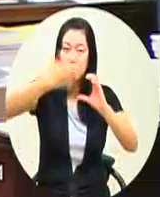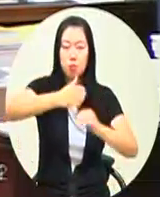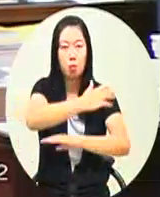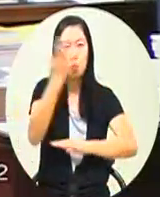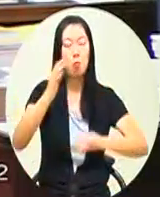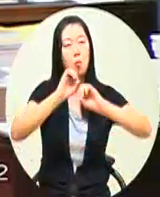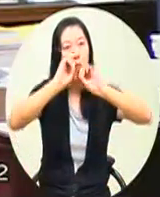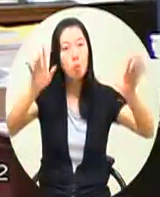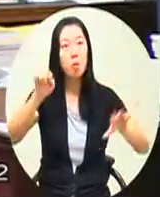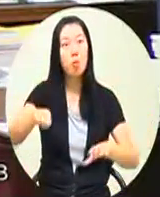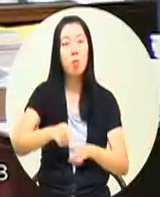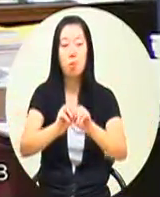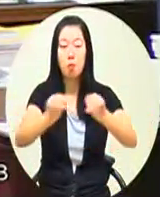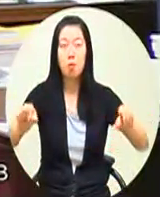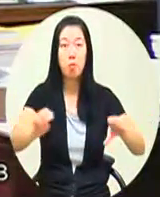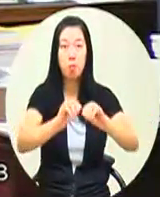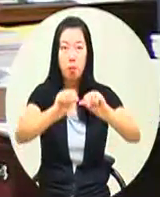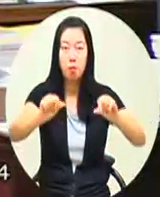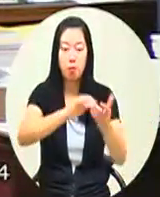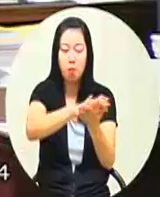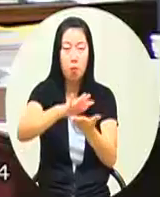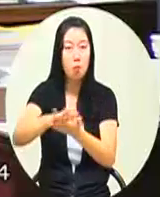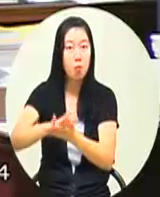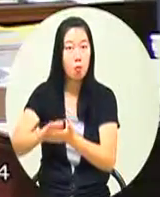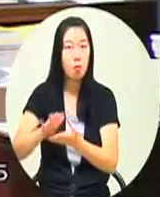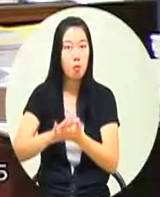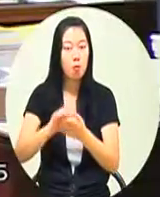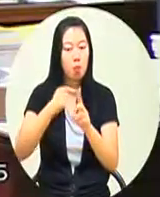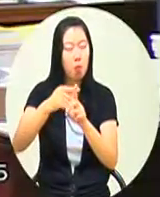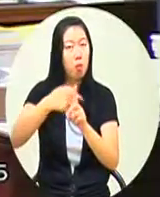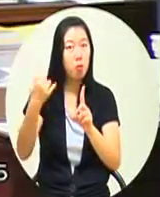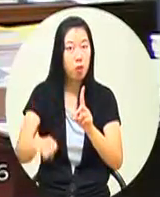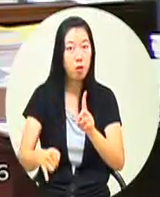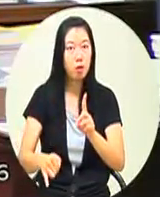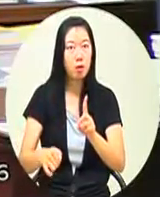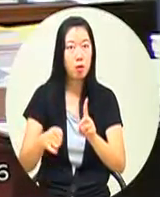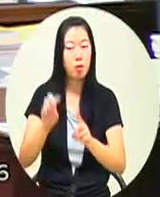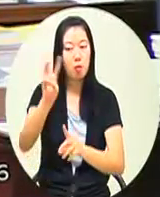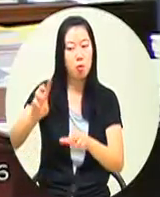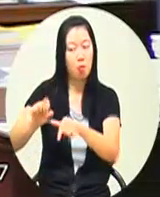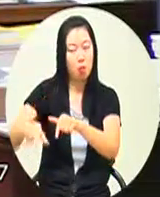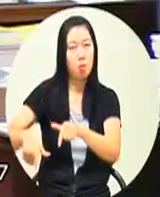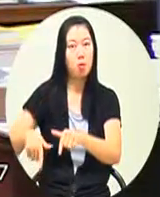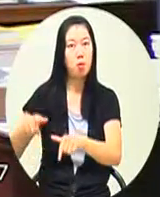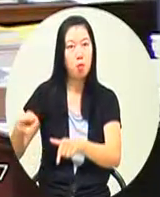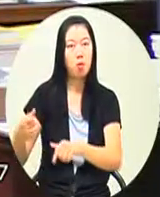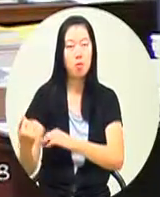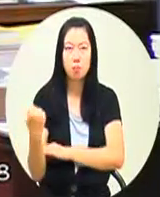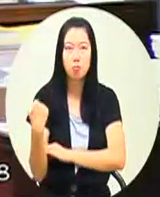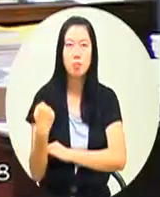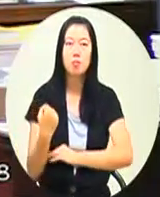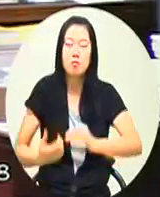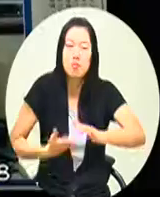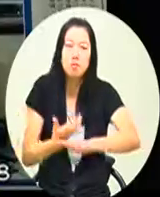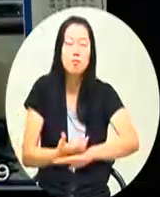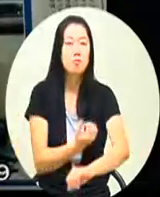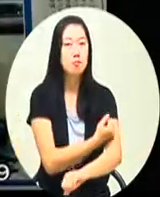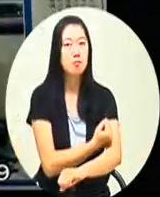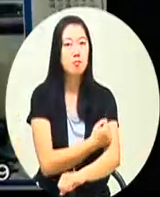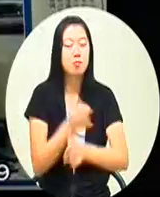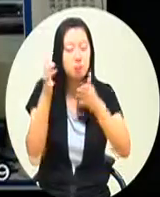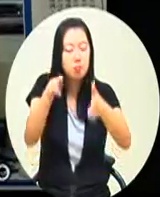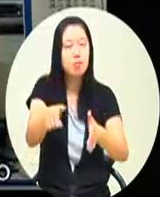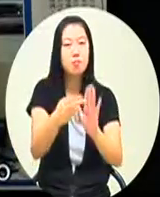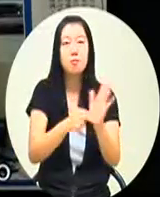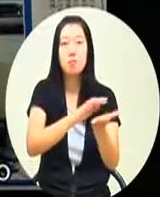淤的状况是不是不理想？那我相信水公司其实他们也是很尽职的去想要处理这个事情